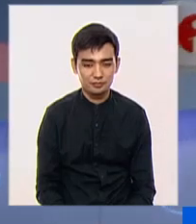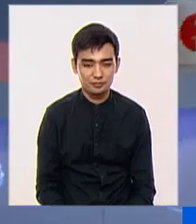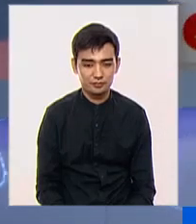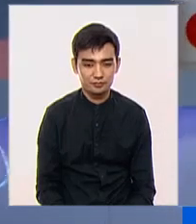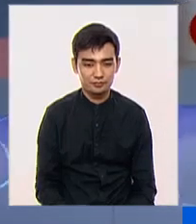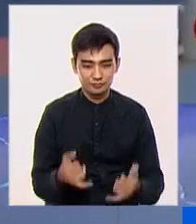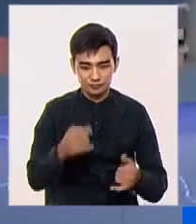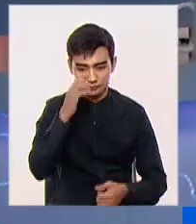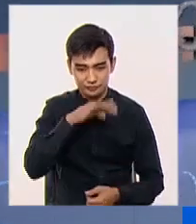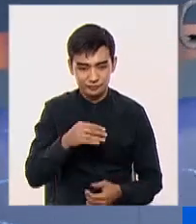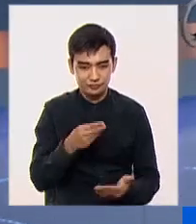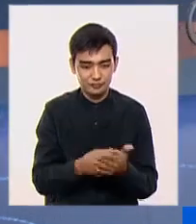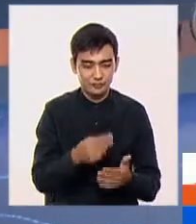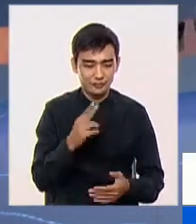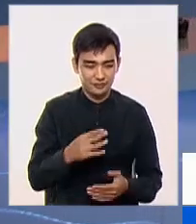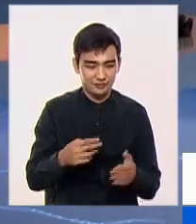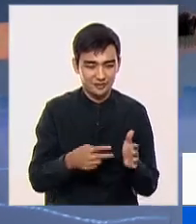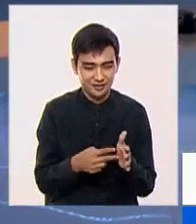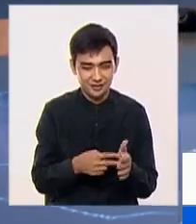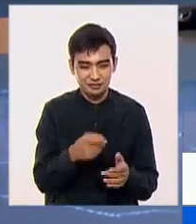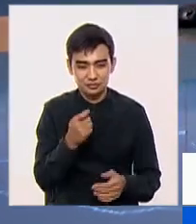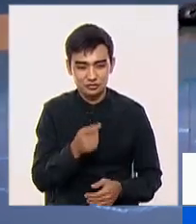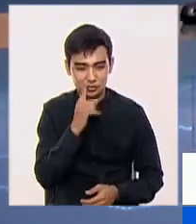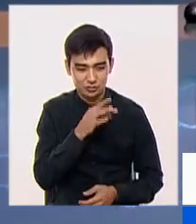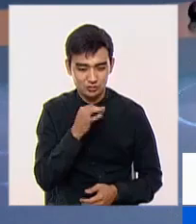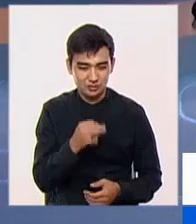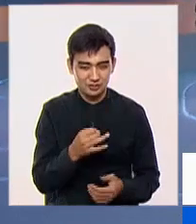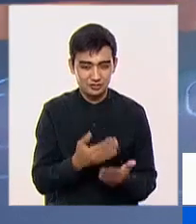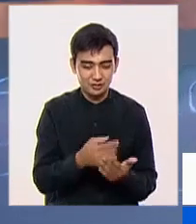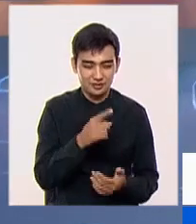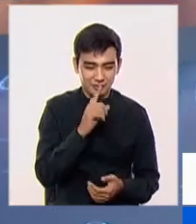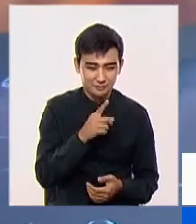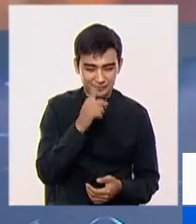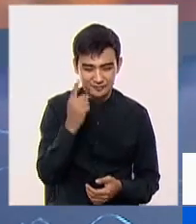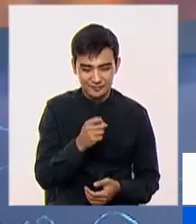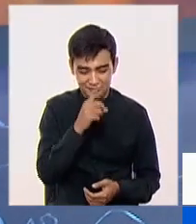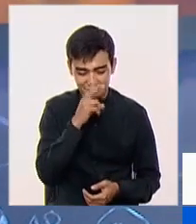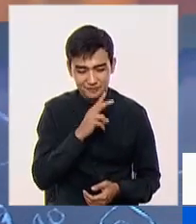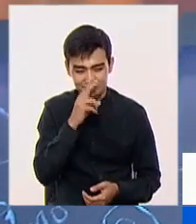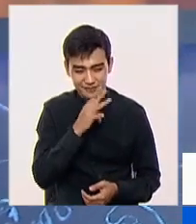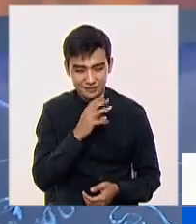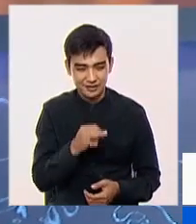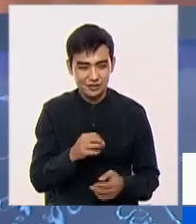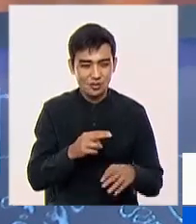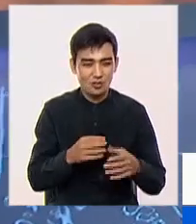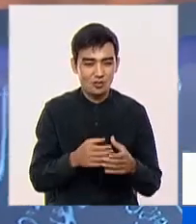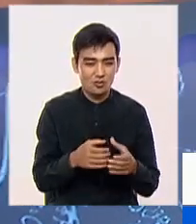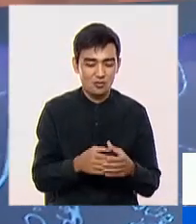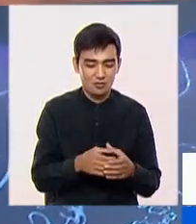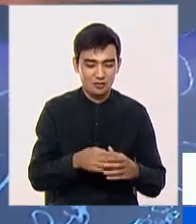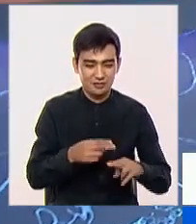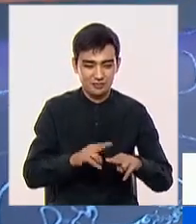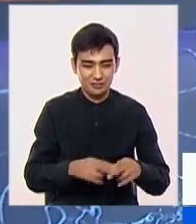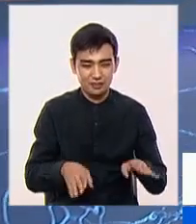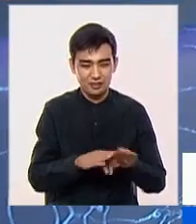Елімізде енді тұрғын үй бағасы қымбаттамаса арзандамайды. Тіпті бірнеше айда көптеген құрылыс компаниялары жабылып қалуы мүмкін дейді сарапшылар. Себебі